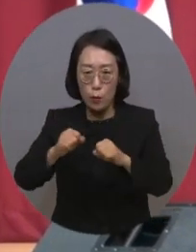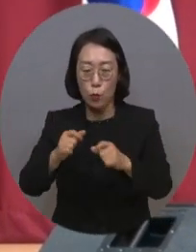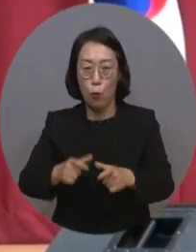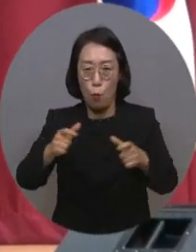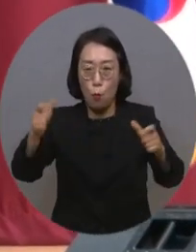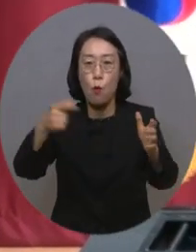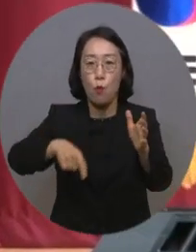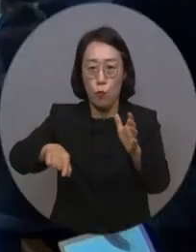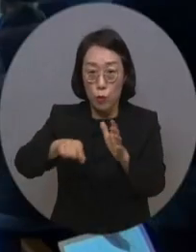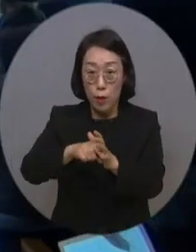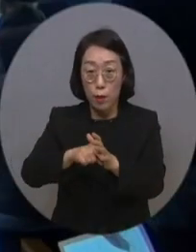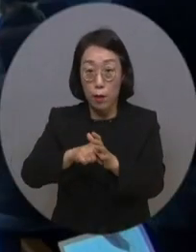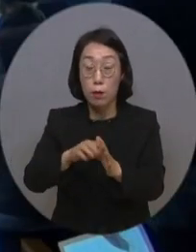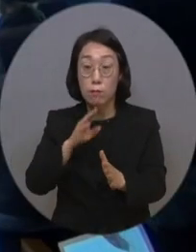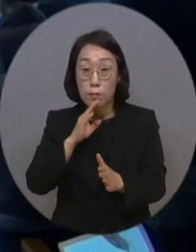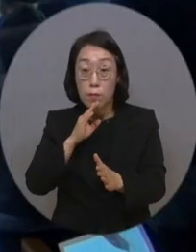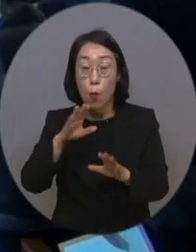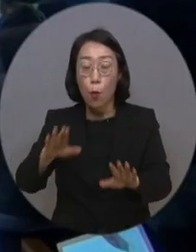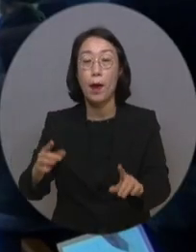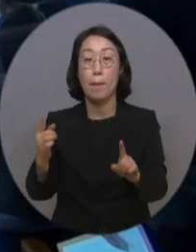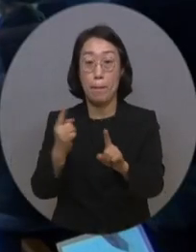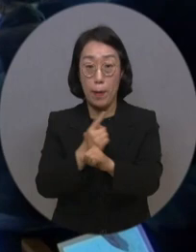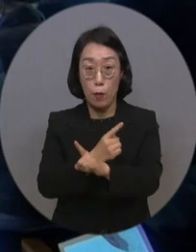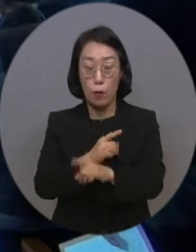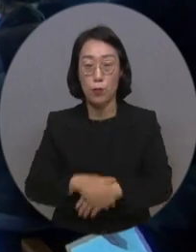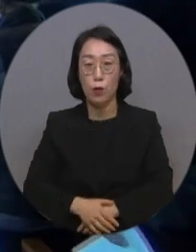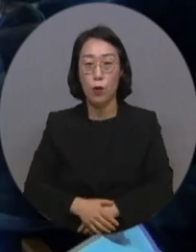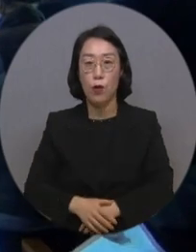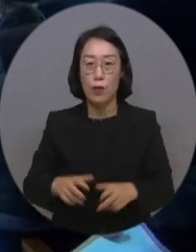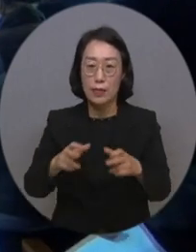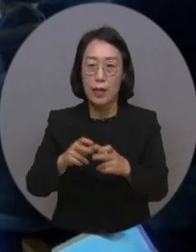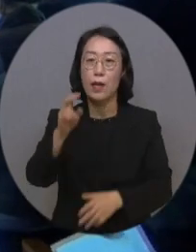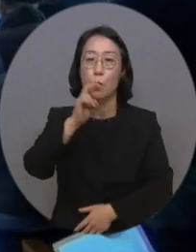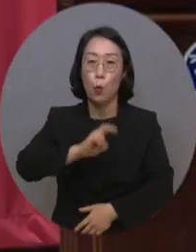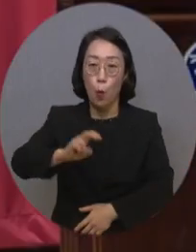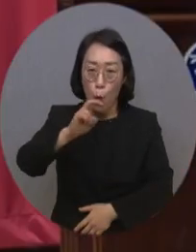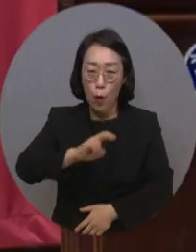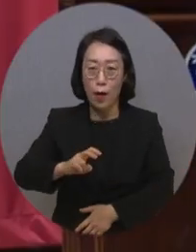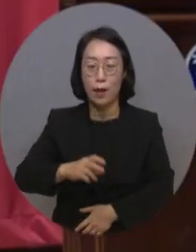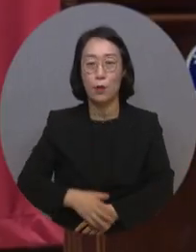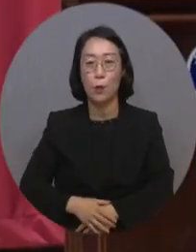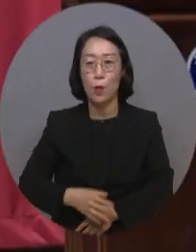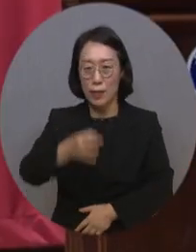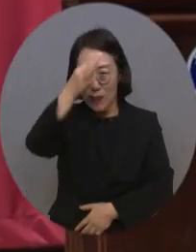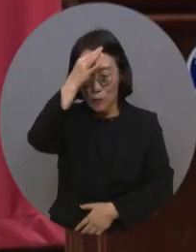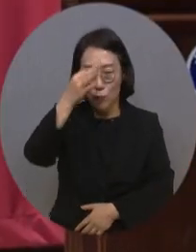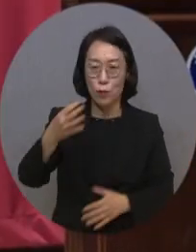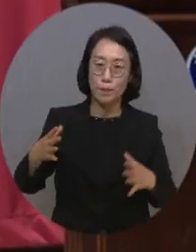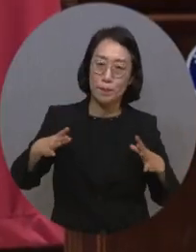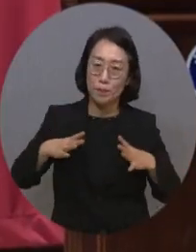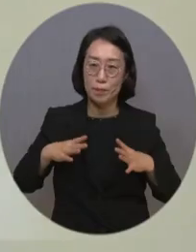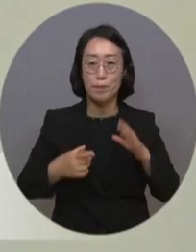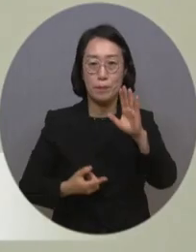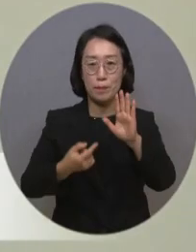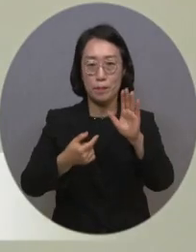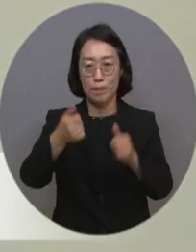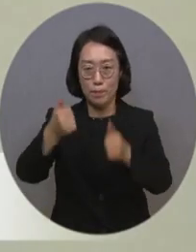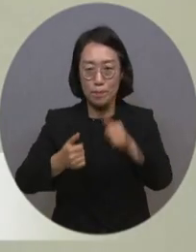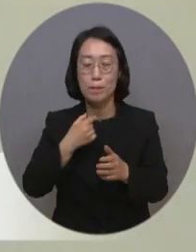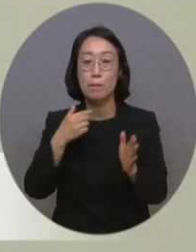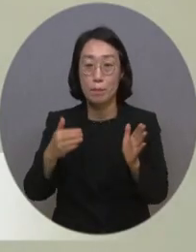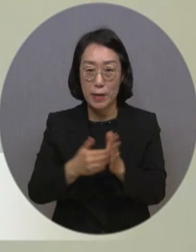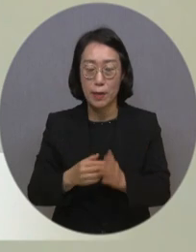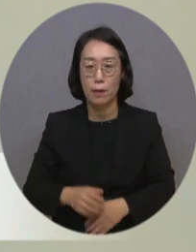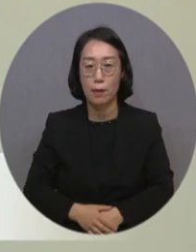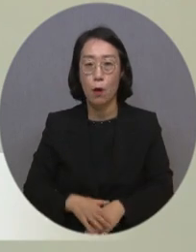체육대회로 진행되어 오다 올해 처음으로 장애인 노래자랑 및 장기자랑으로 진행되었습니다. 이번